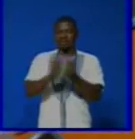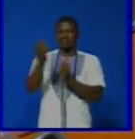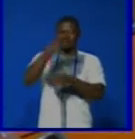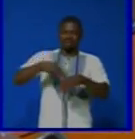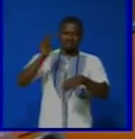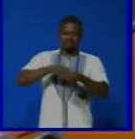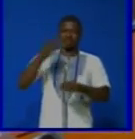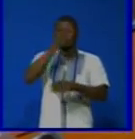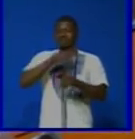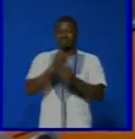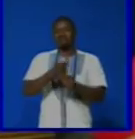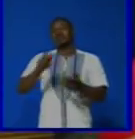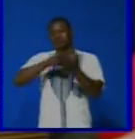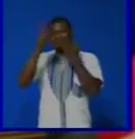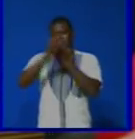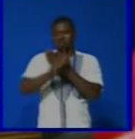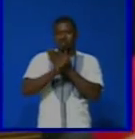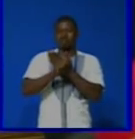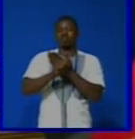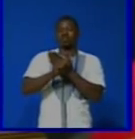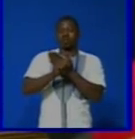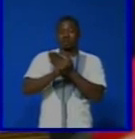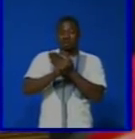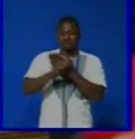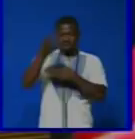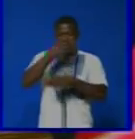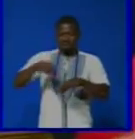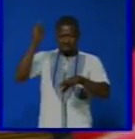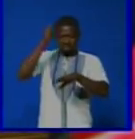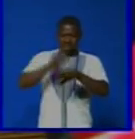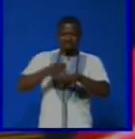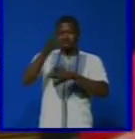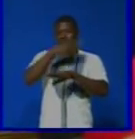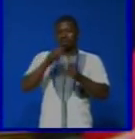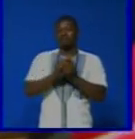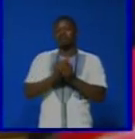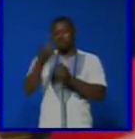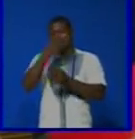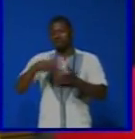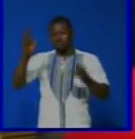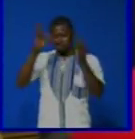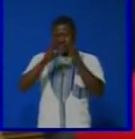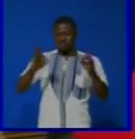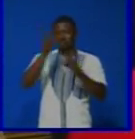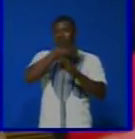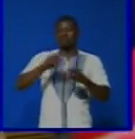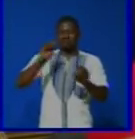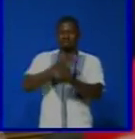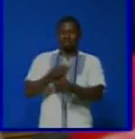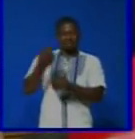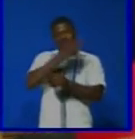différents projets. Il s'agit de l'installation donc de la fibre optique pour mailler le territoire et à d'autres infrastructures